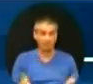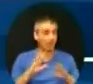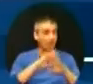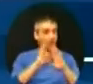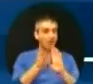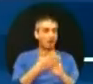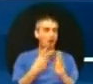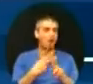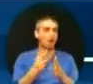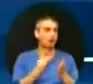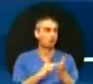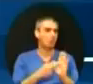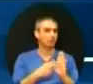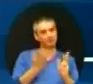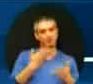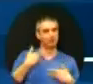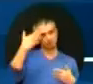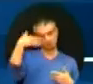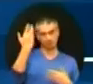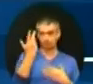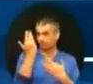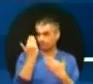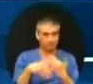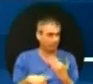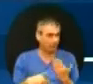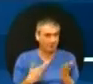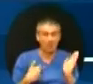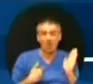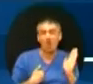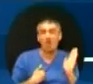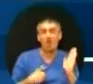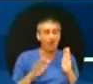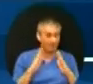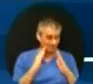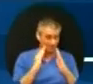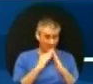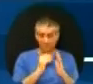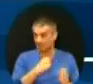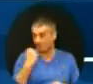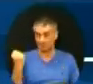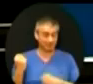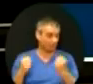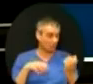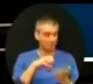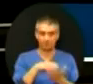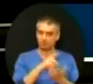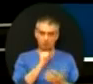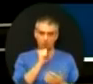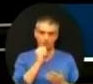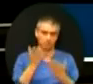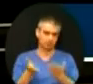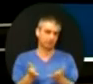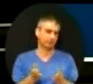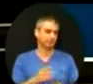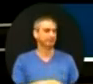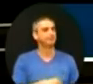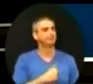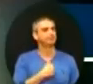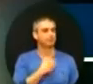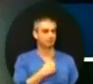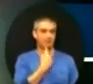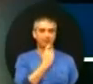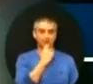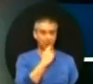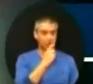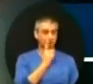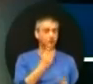כולה פוליטית ופופוליסטית, ובסופו של דבר רוב חלקי הבית, ימין, שמאל, מרכז, לא רוצים במשפט אחד. סוד,